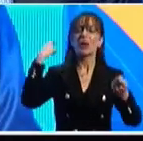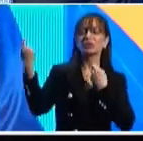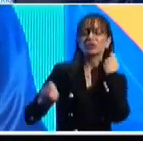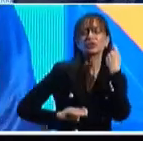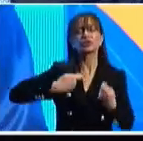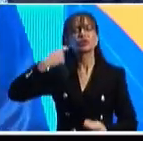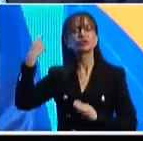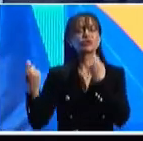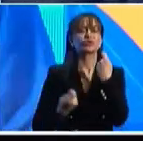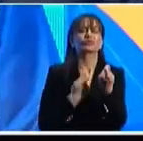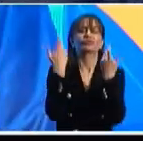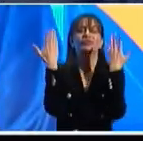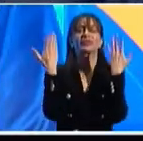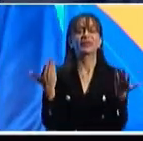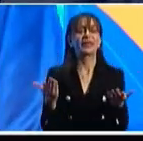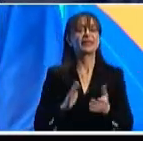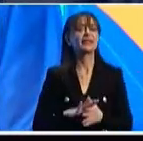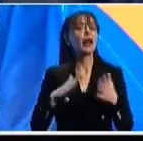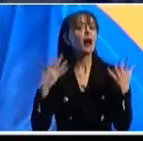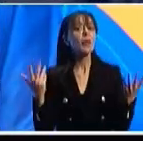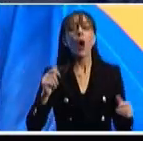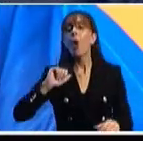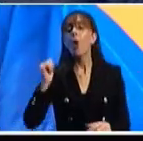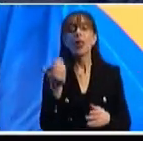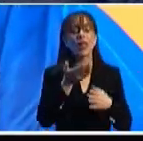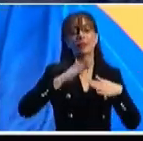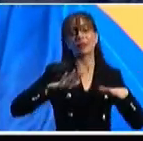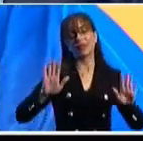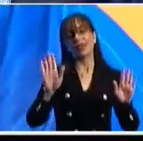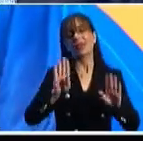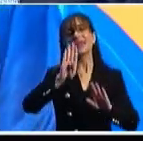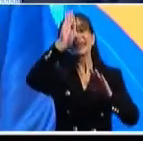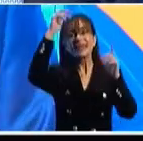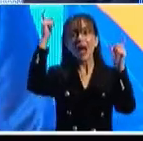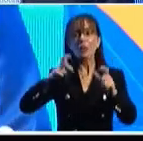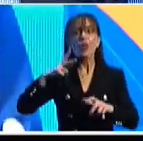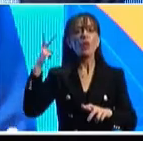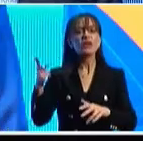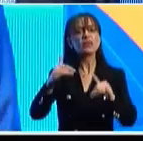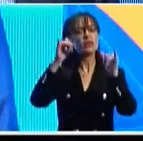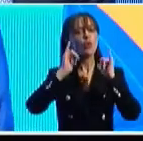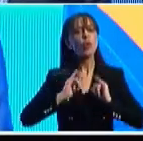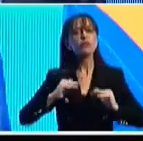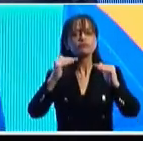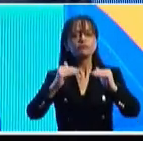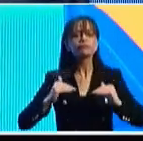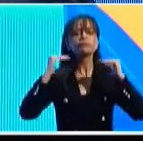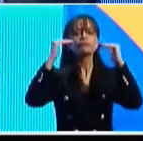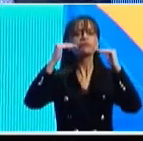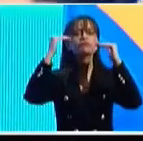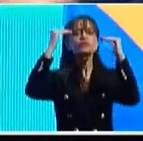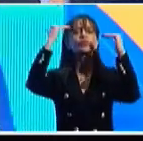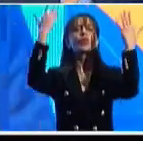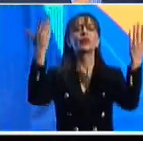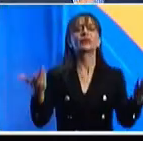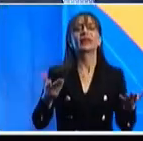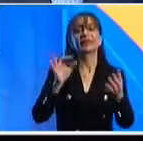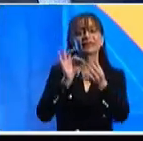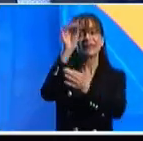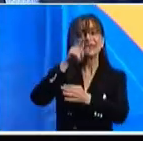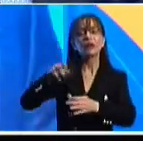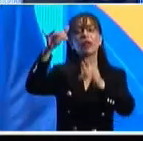göstermiş olacağız. Ama ne olursa olsun İstanbul'un hız ve konforunu arttıracağız. İnsanımıza nefes